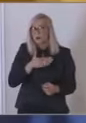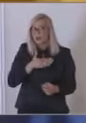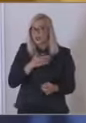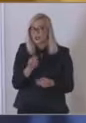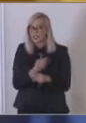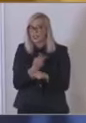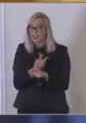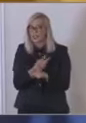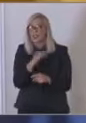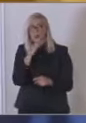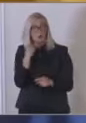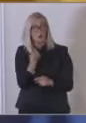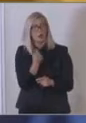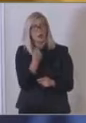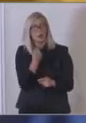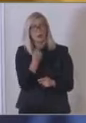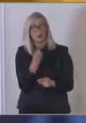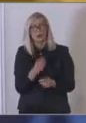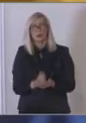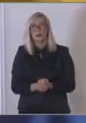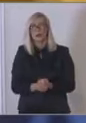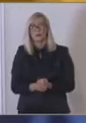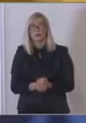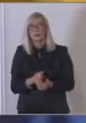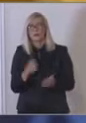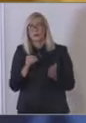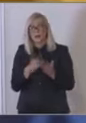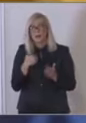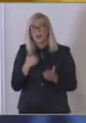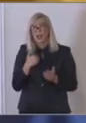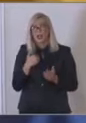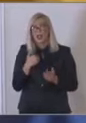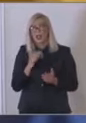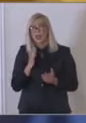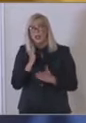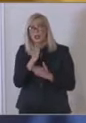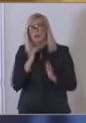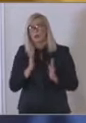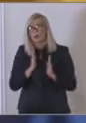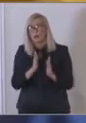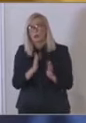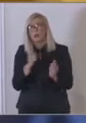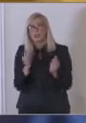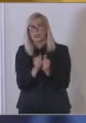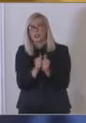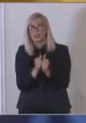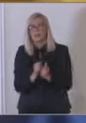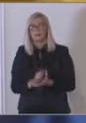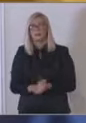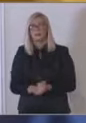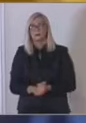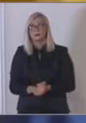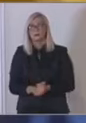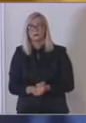që të shkojmë drejt në ndërtimit e pikës përbashkët të kalimit kufitar, one stop shop të